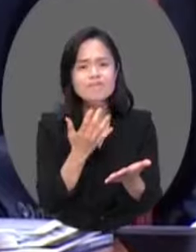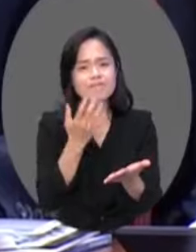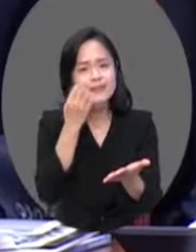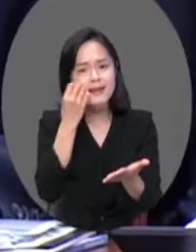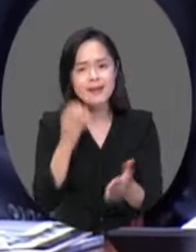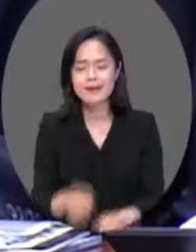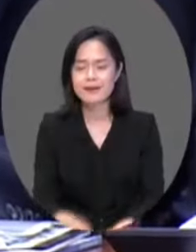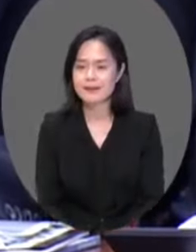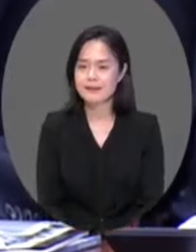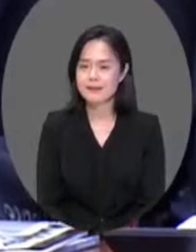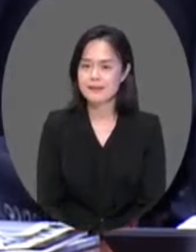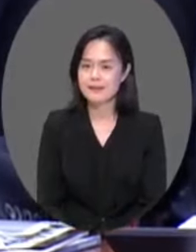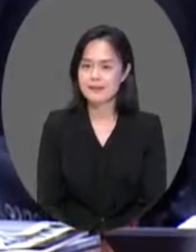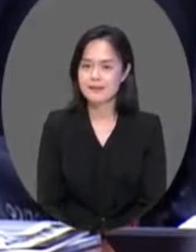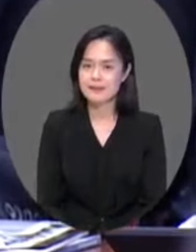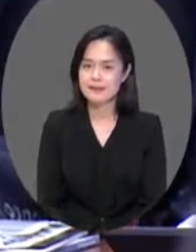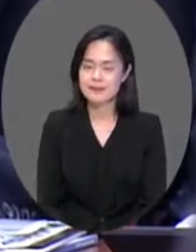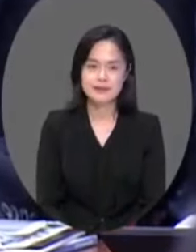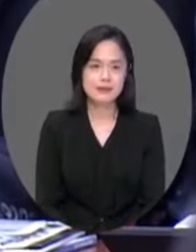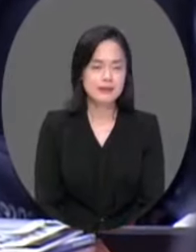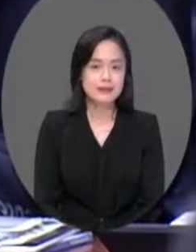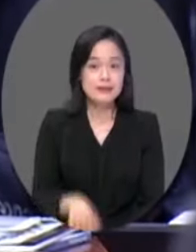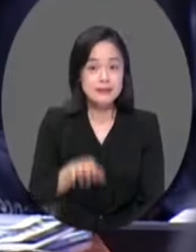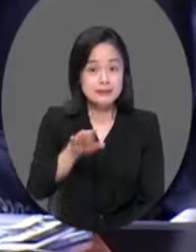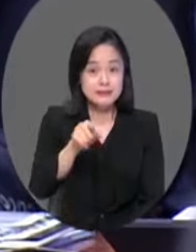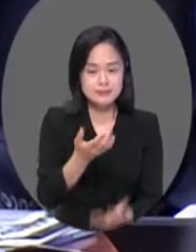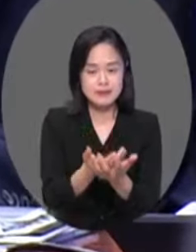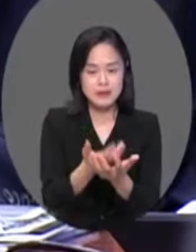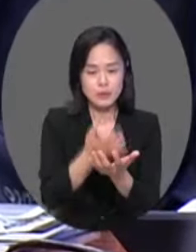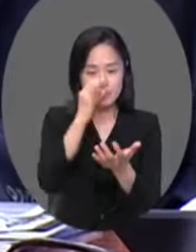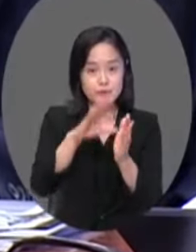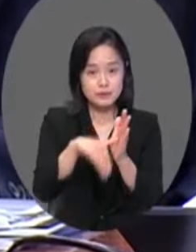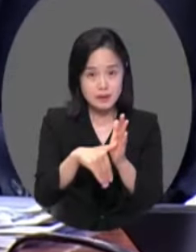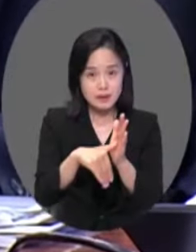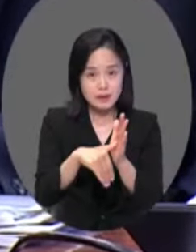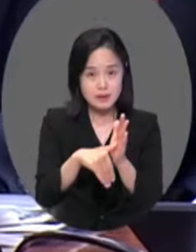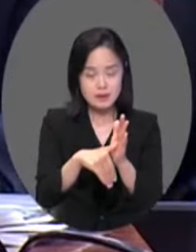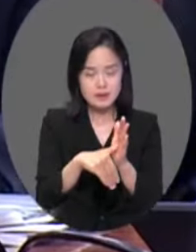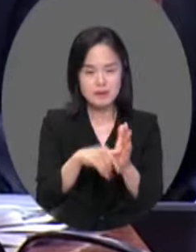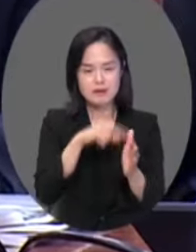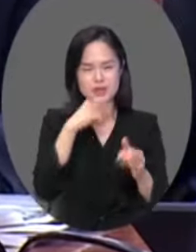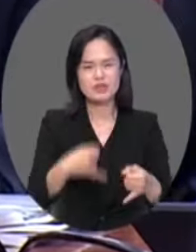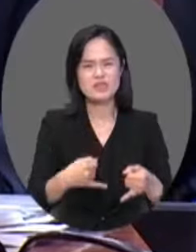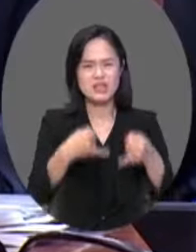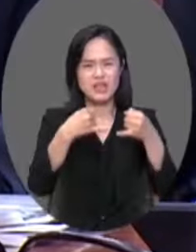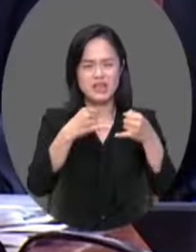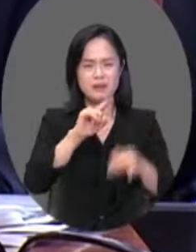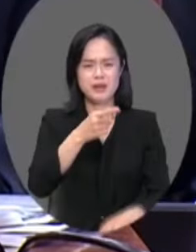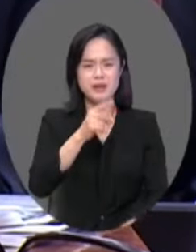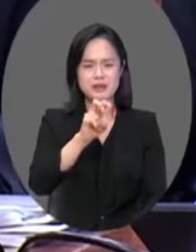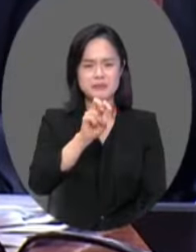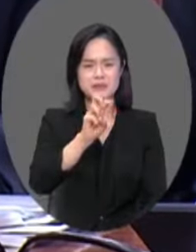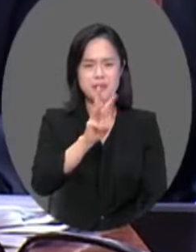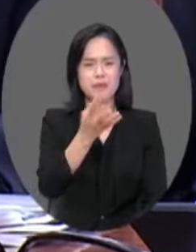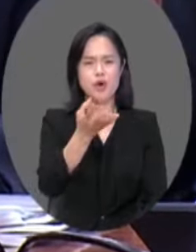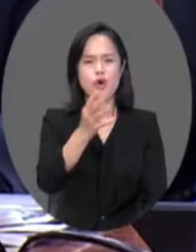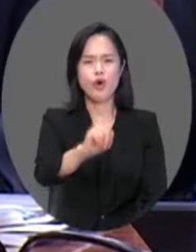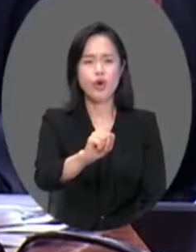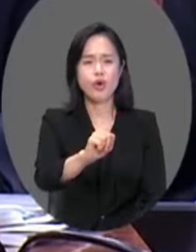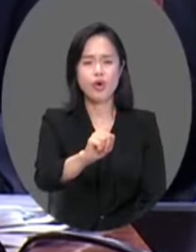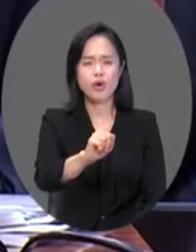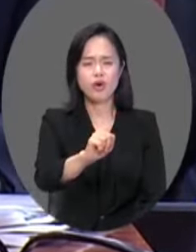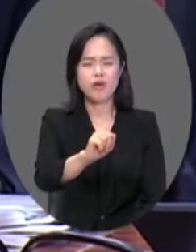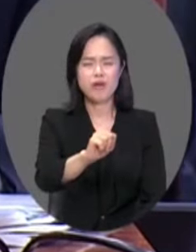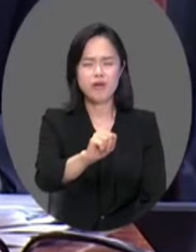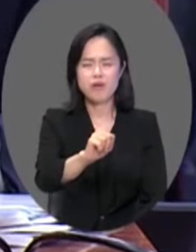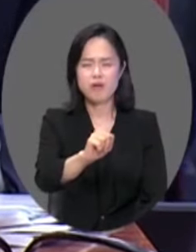지금 이번에 자료 갖고 오신 거 보면은 당기 순이익이 163억 적자인데 사실 그러면 여기 대해서 경영 전문가시면 한번 말씀해 보세요. 어떤 걸